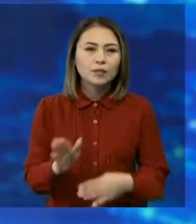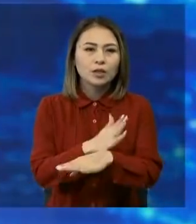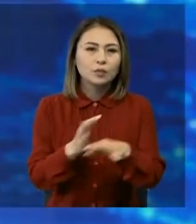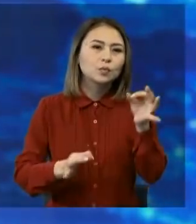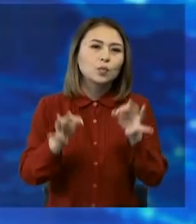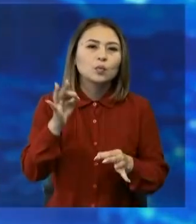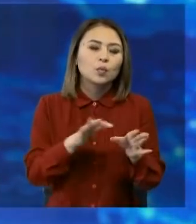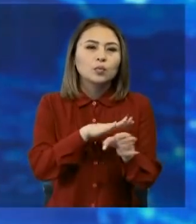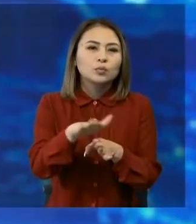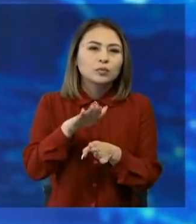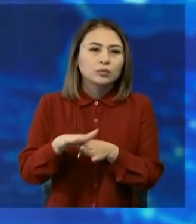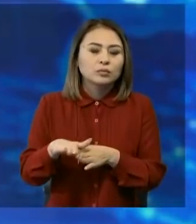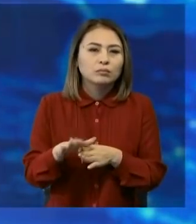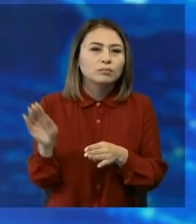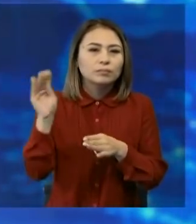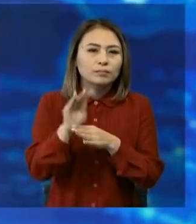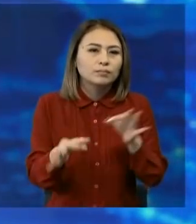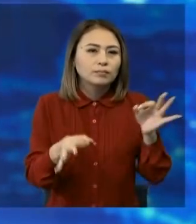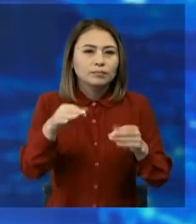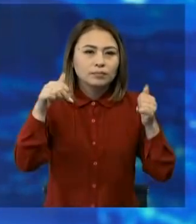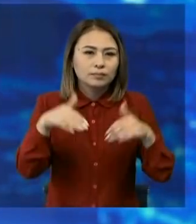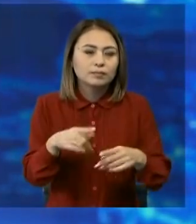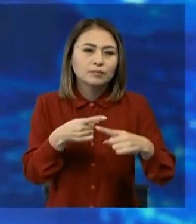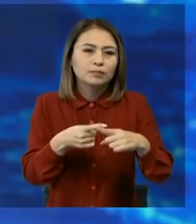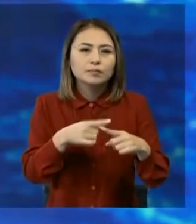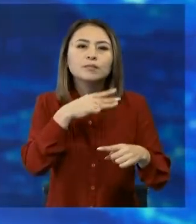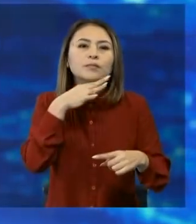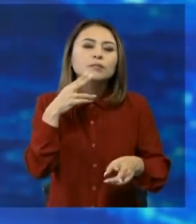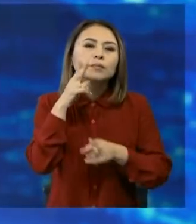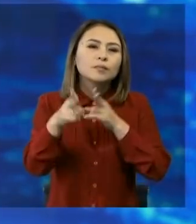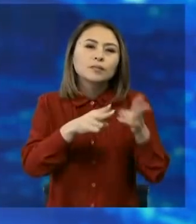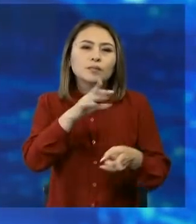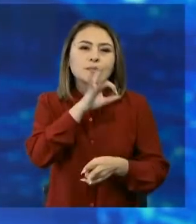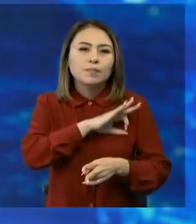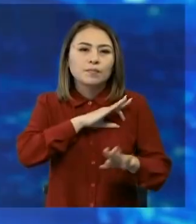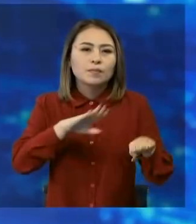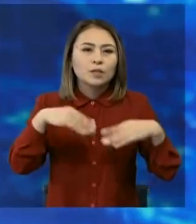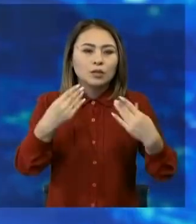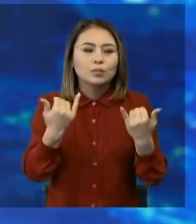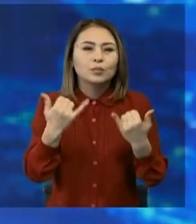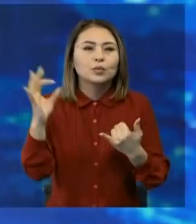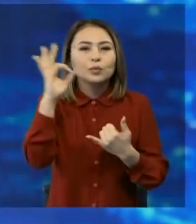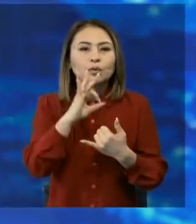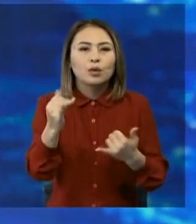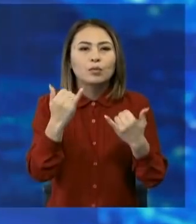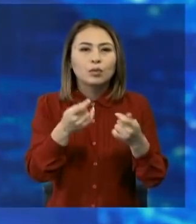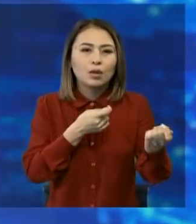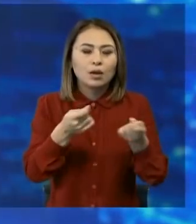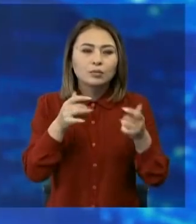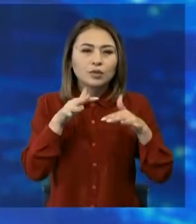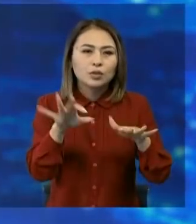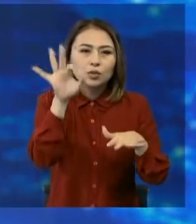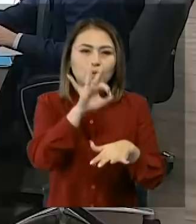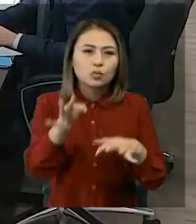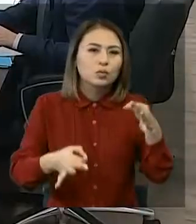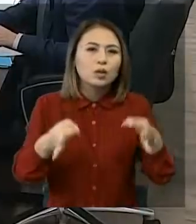Жеке сот орындаушылар үстінен қозғалатын сот істерінің жартысынан көбі шағымданушы пайдасына шешіледі. Бұл туралы бүгін